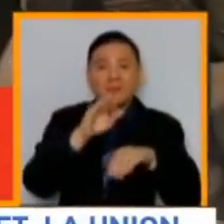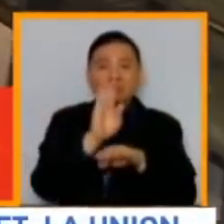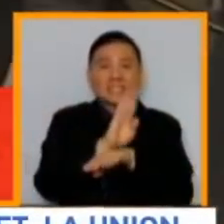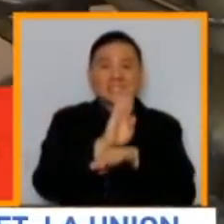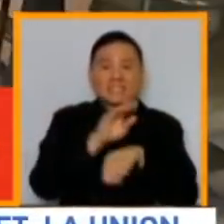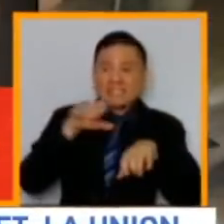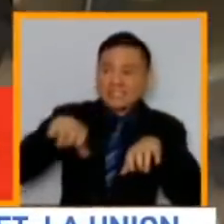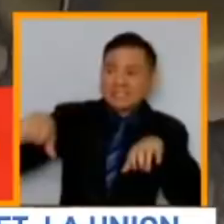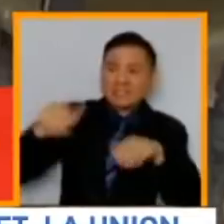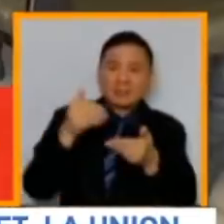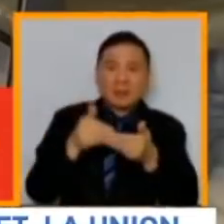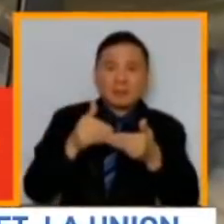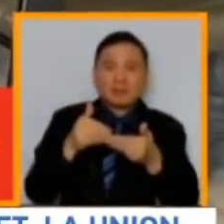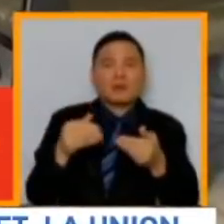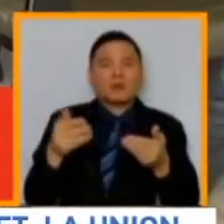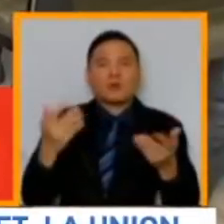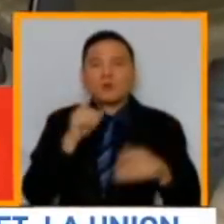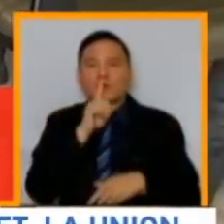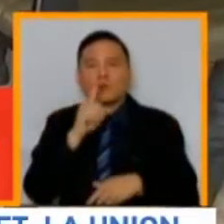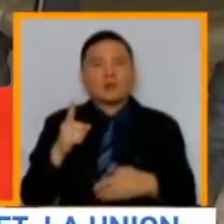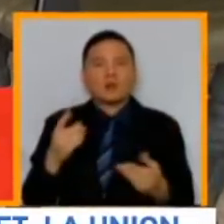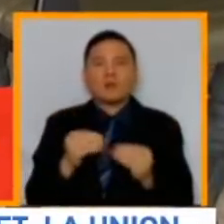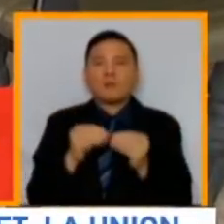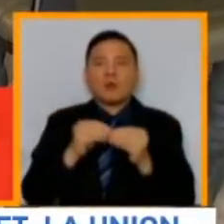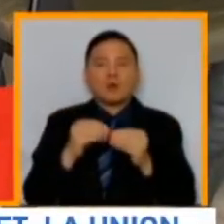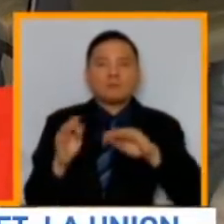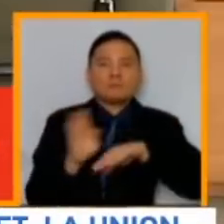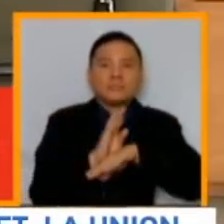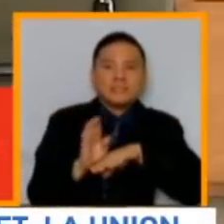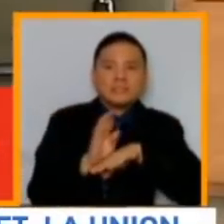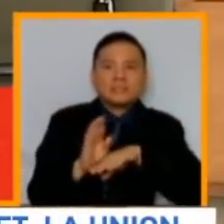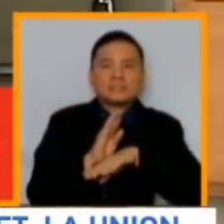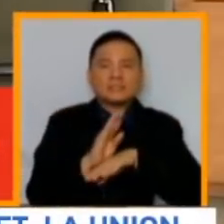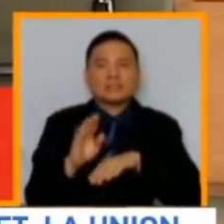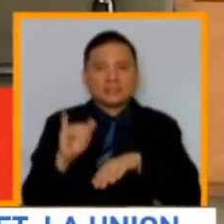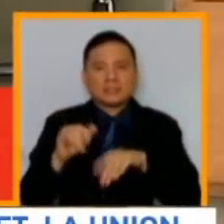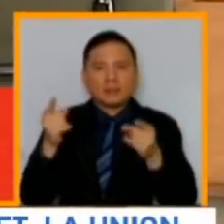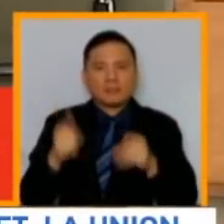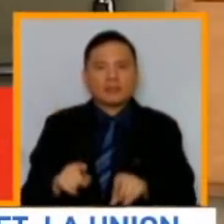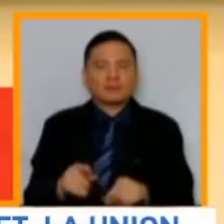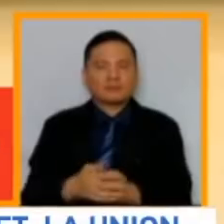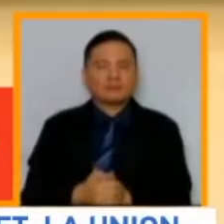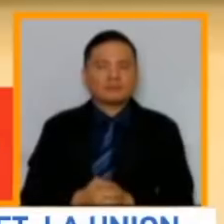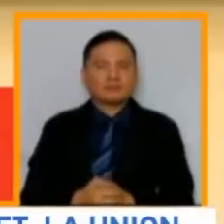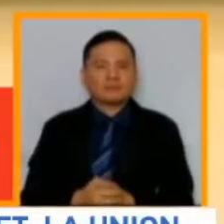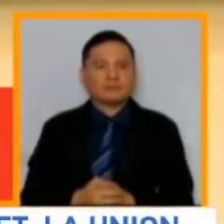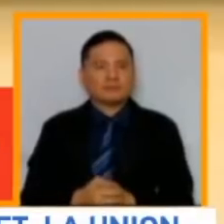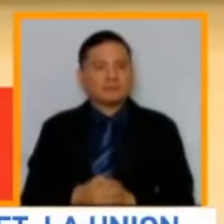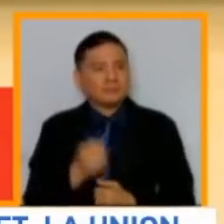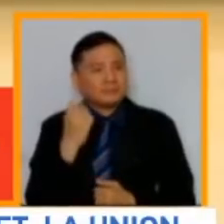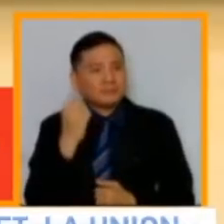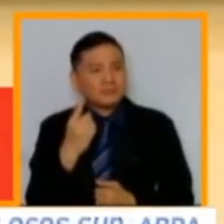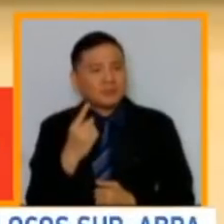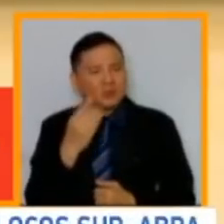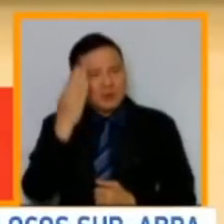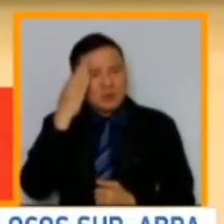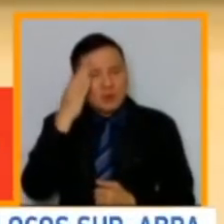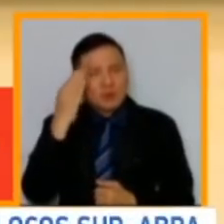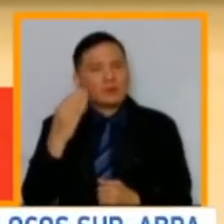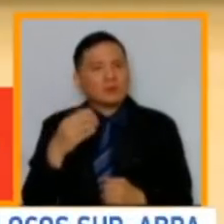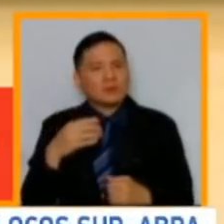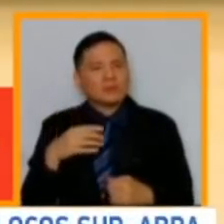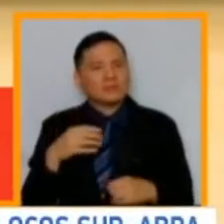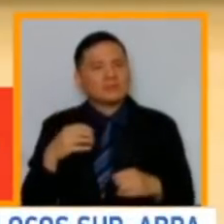nasa labas yung tao at hindi na pero, sa bahay. Secretary, kailan ba may makita akong safety seal dun sa mga pupuntahan kong